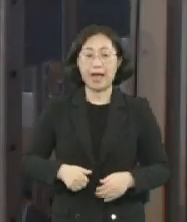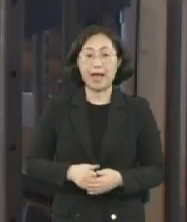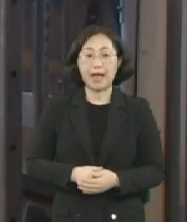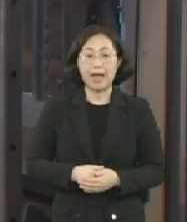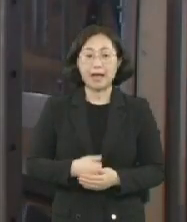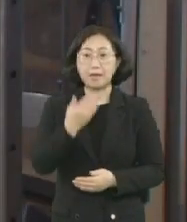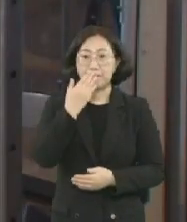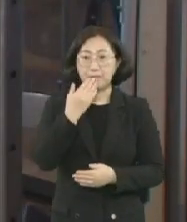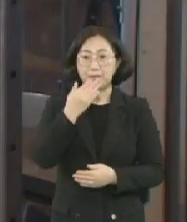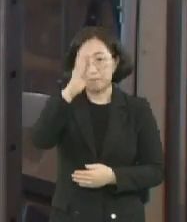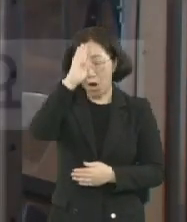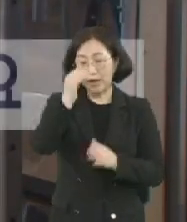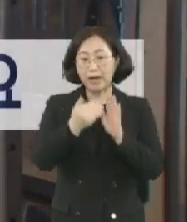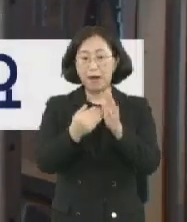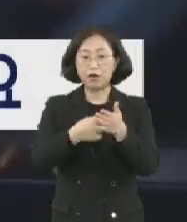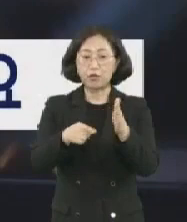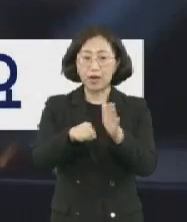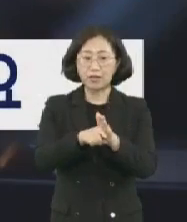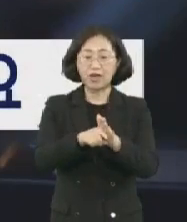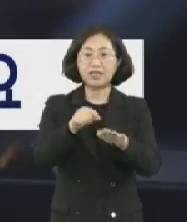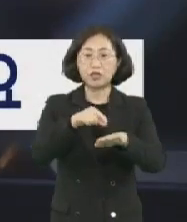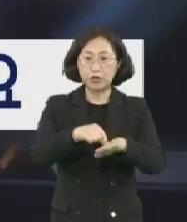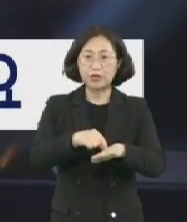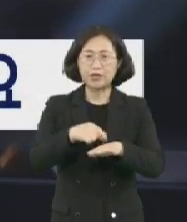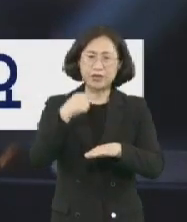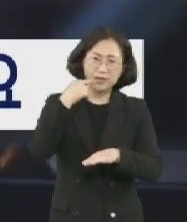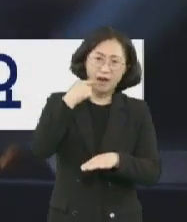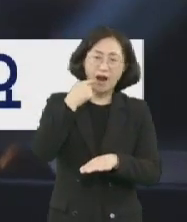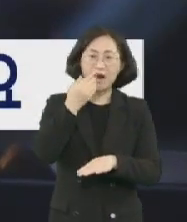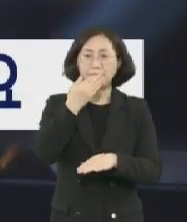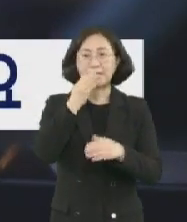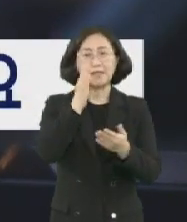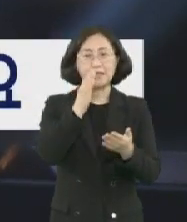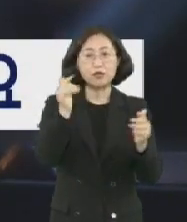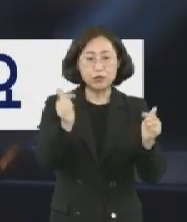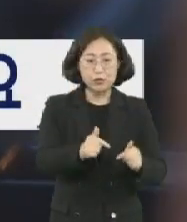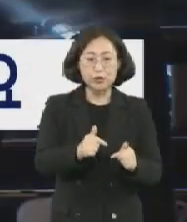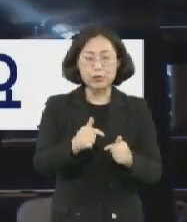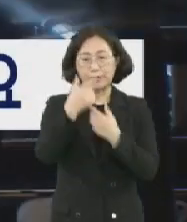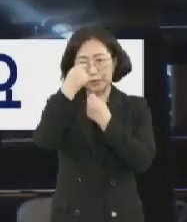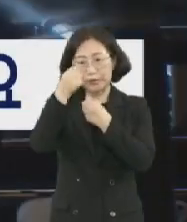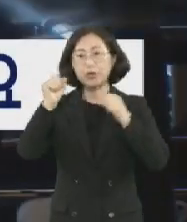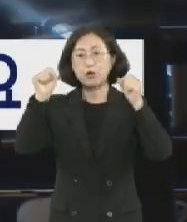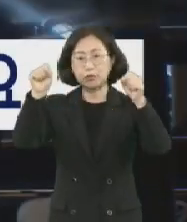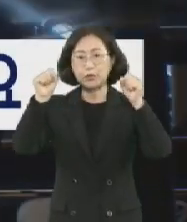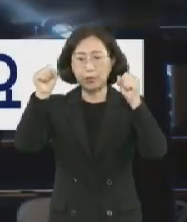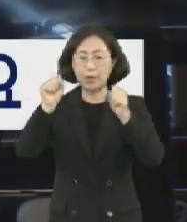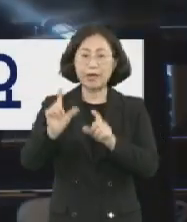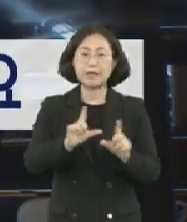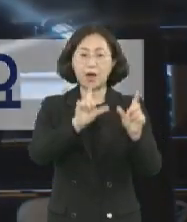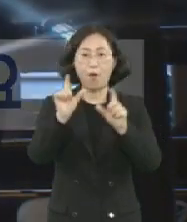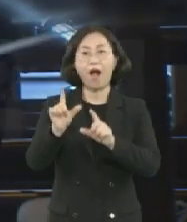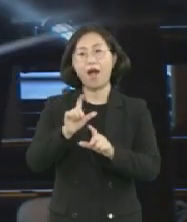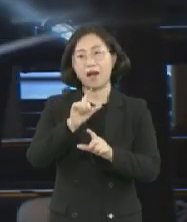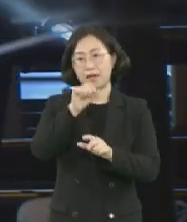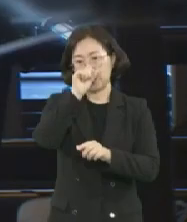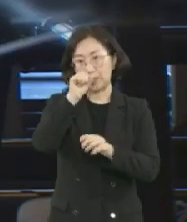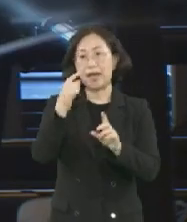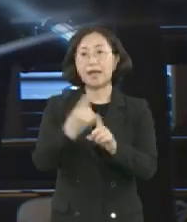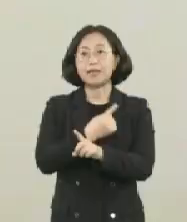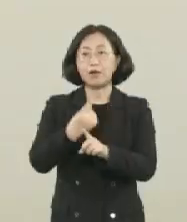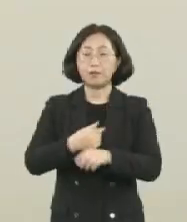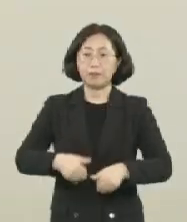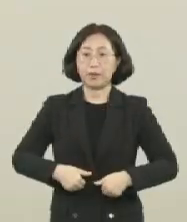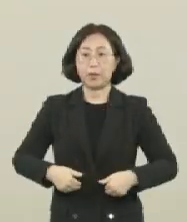당뇨를 예방하려면 육류와 짠 음식 섭취를 줄이고 규칙적인 운동을 하는 등 생활습관 개선이 무엇보다